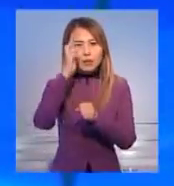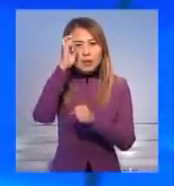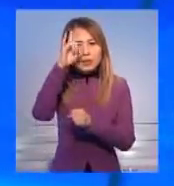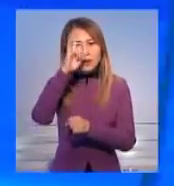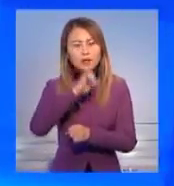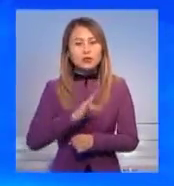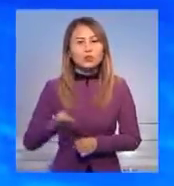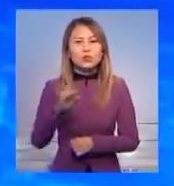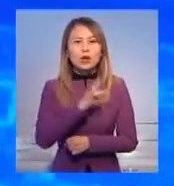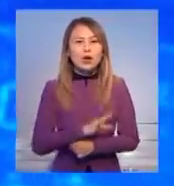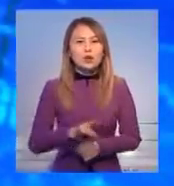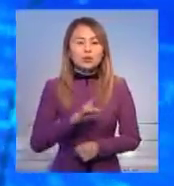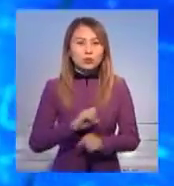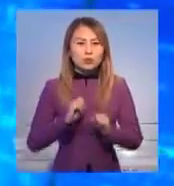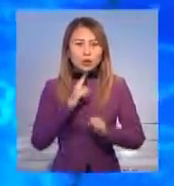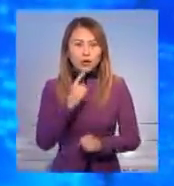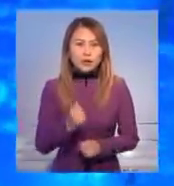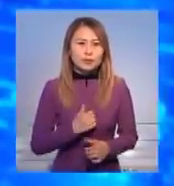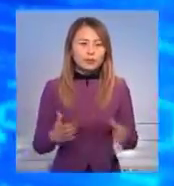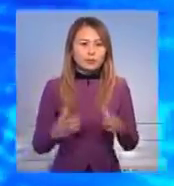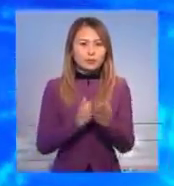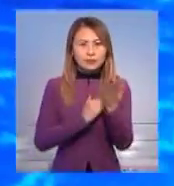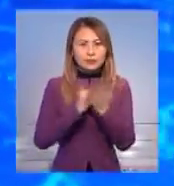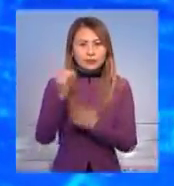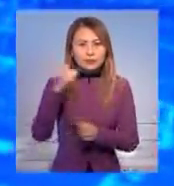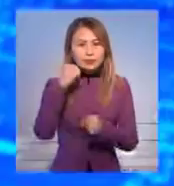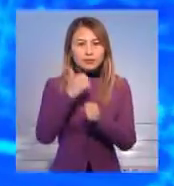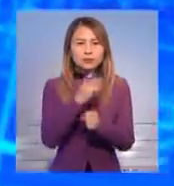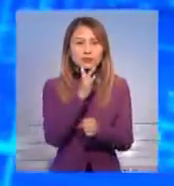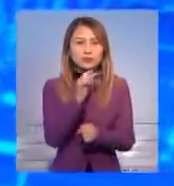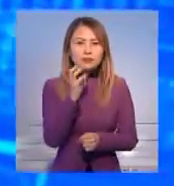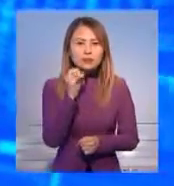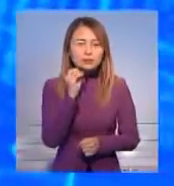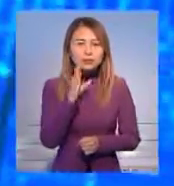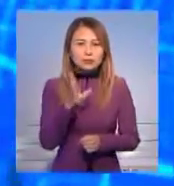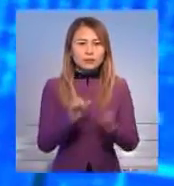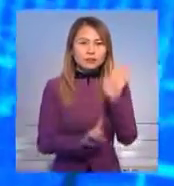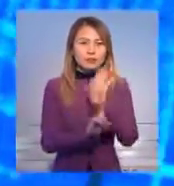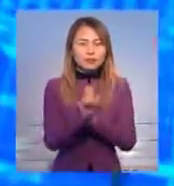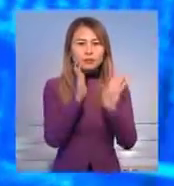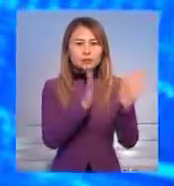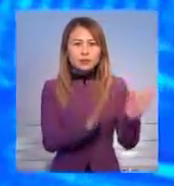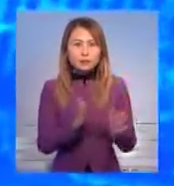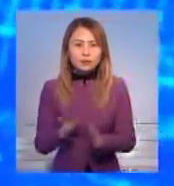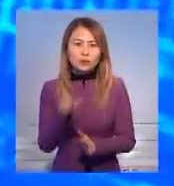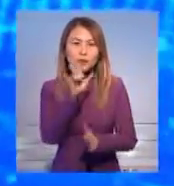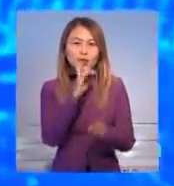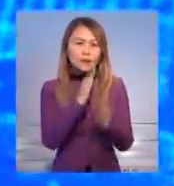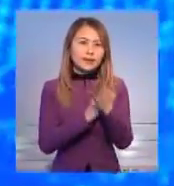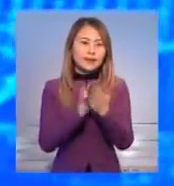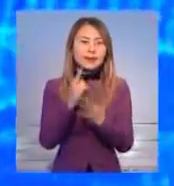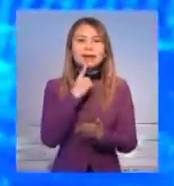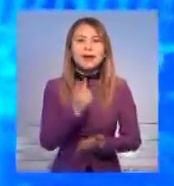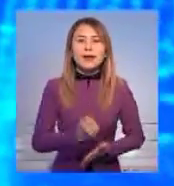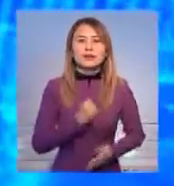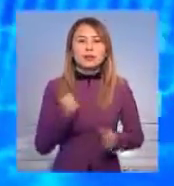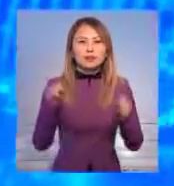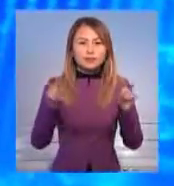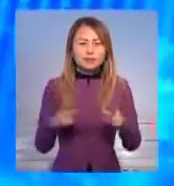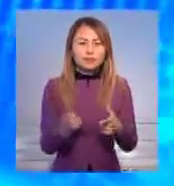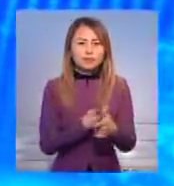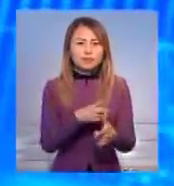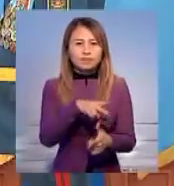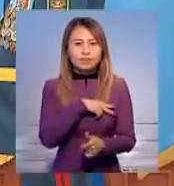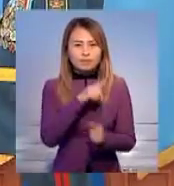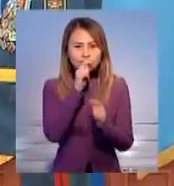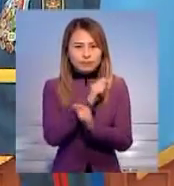Елбасы Қазақстан Республикасы қарулы күштерінің жоғарғы бас қолбасшысы Нұрсұлтан Назарбаев ақордада бірқатар тұлғаларға жоғарғы әскери және арнаулы атақтар